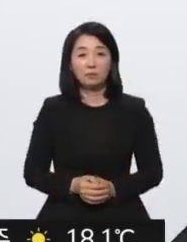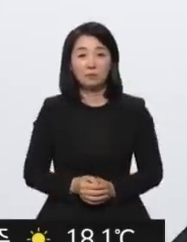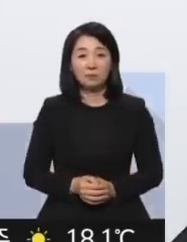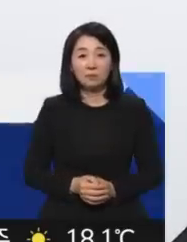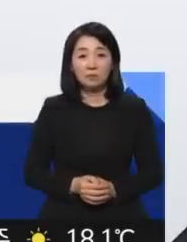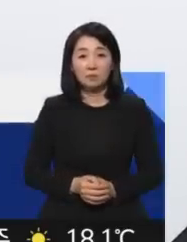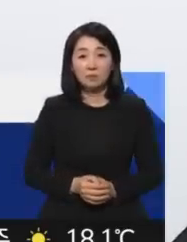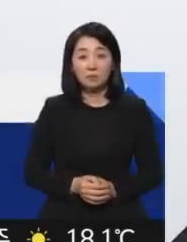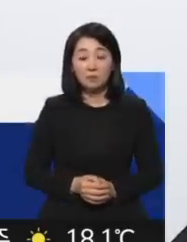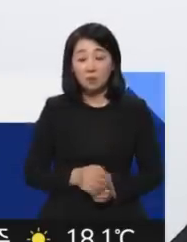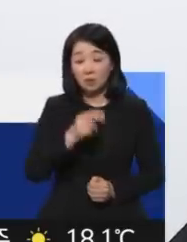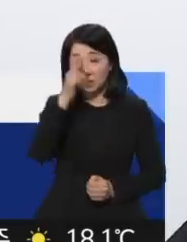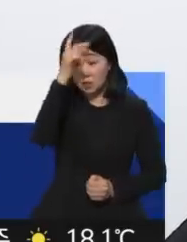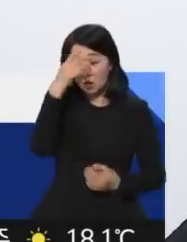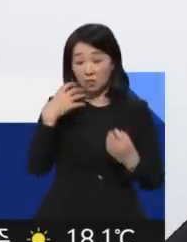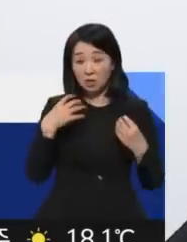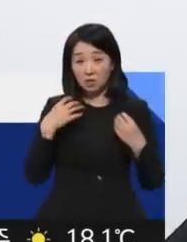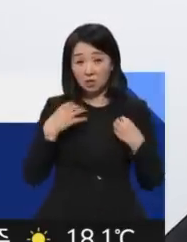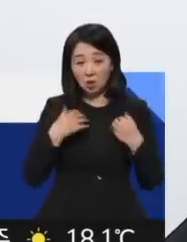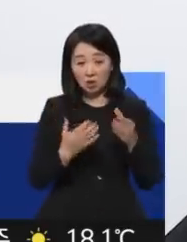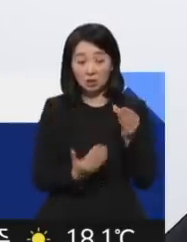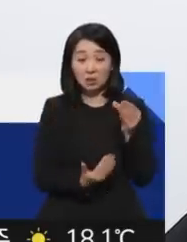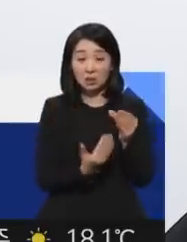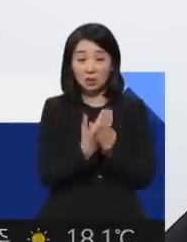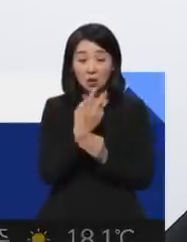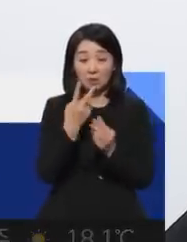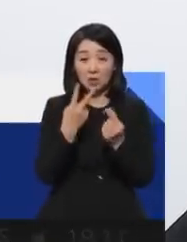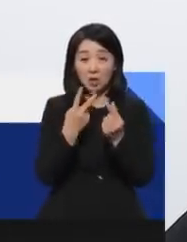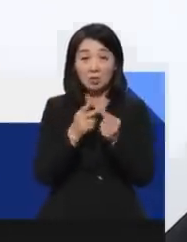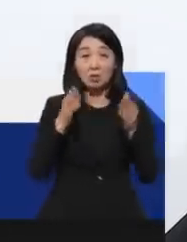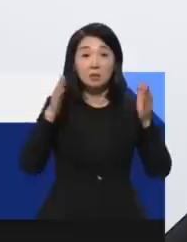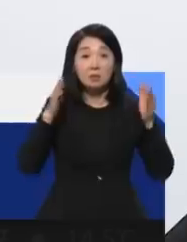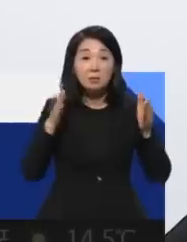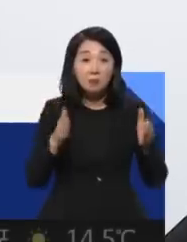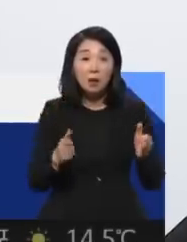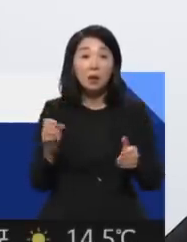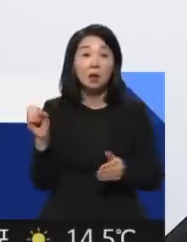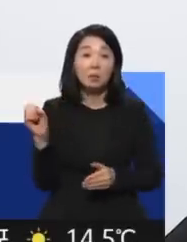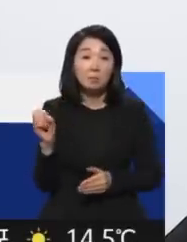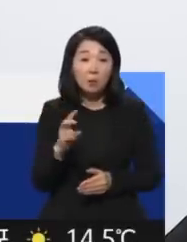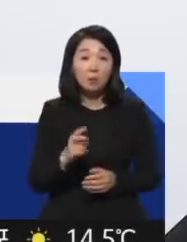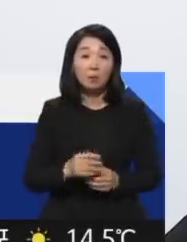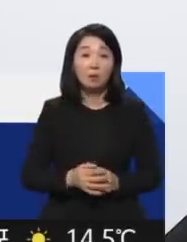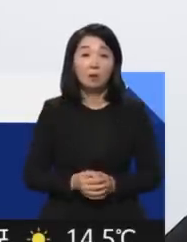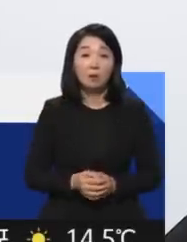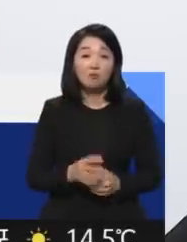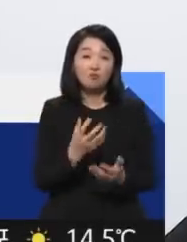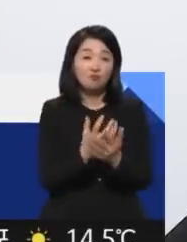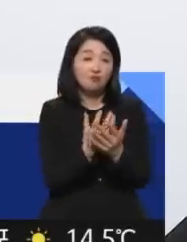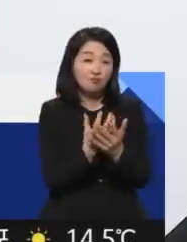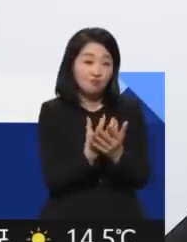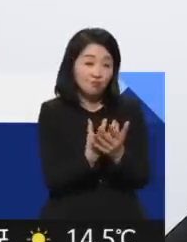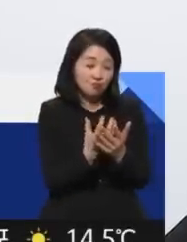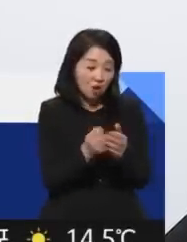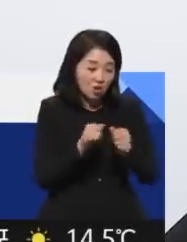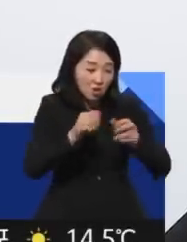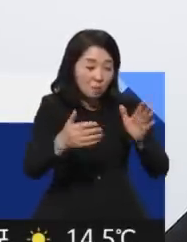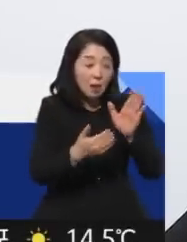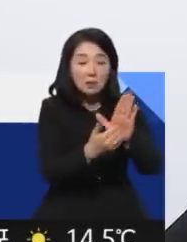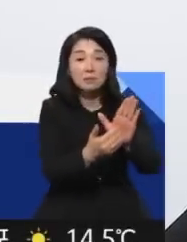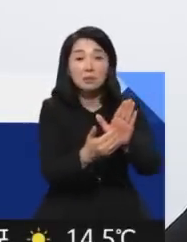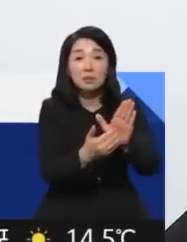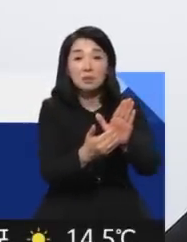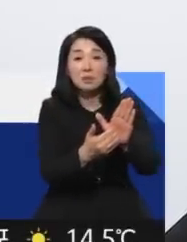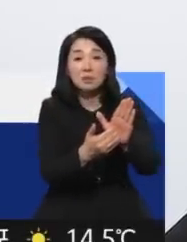경찰청이 참사 이틀 만에 특별 취급, 대공개와 전파 금지란 표시까지 써가며 시민단체와 언론 동향을